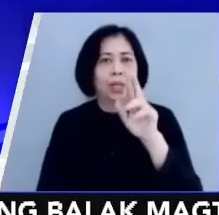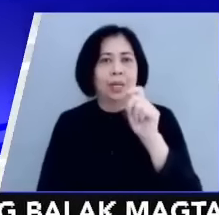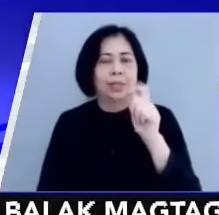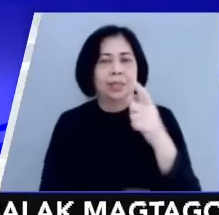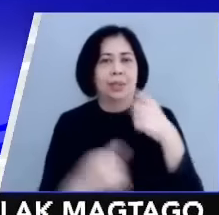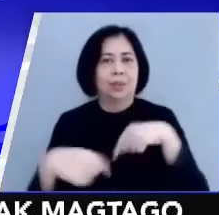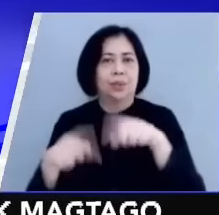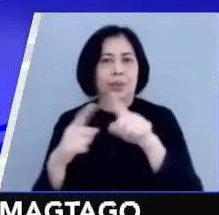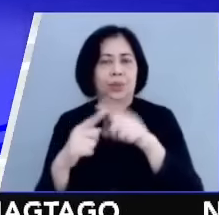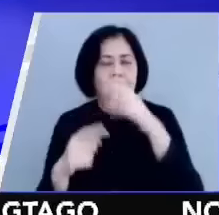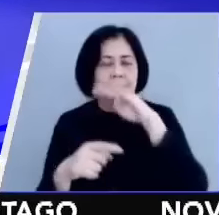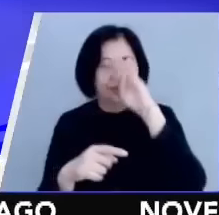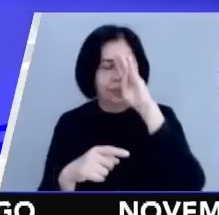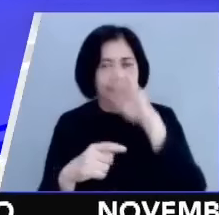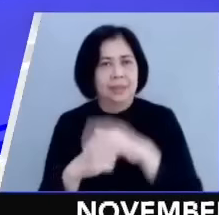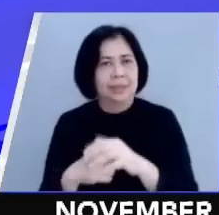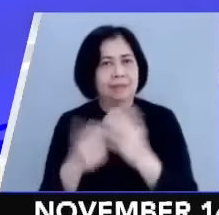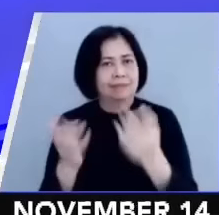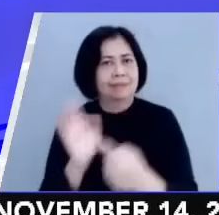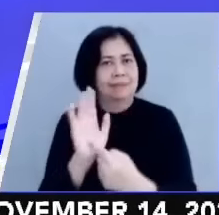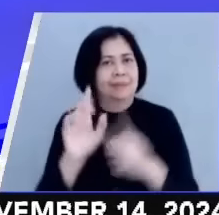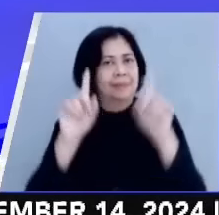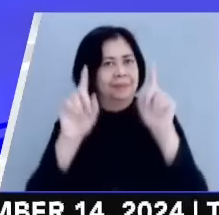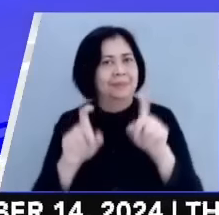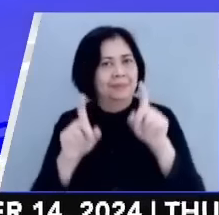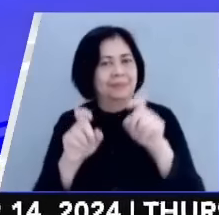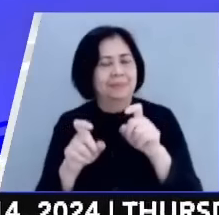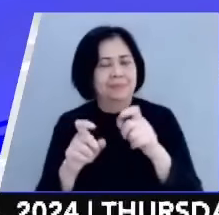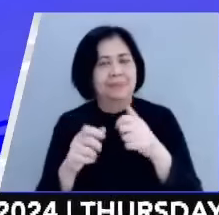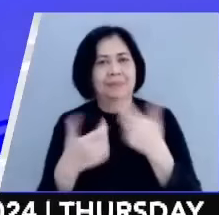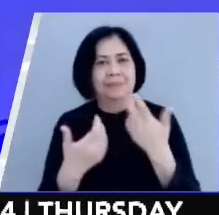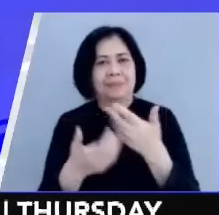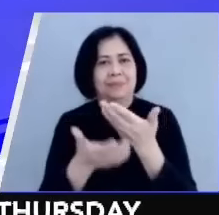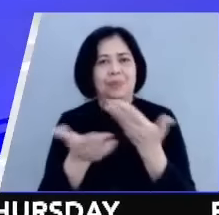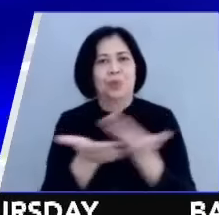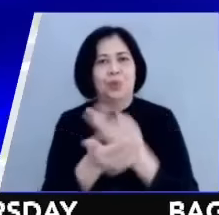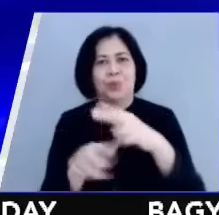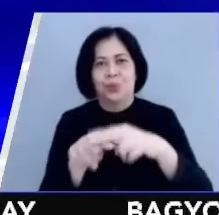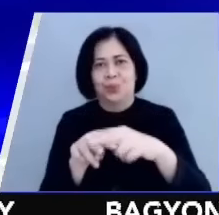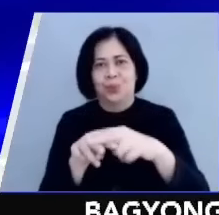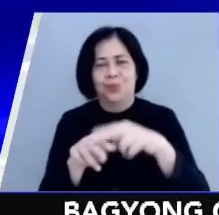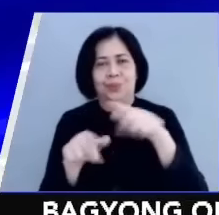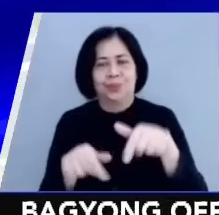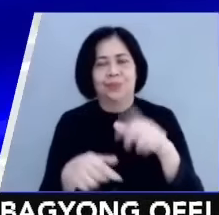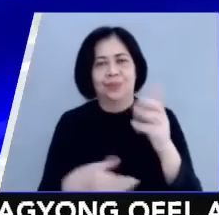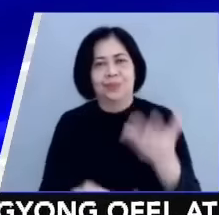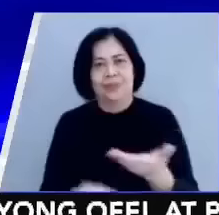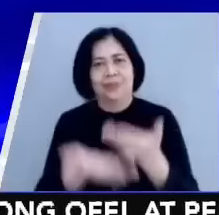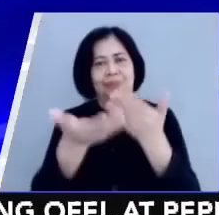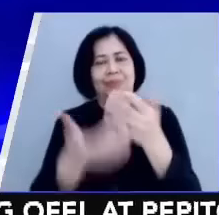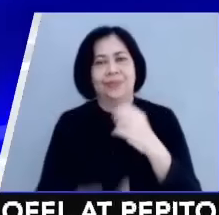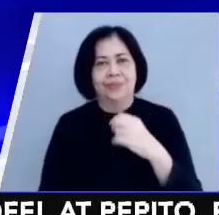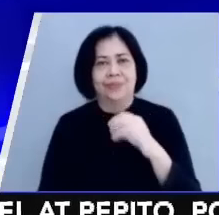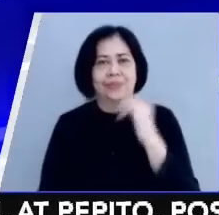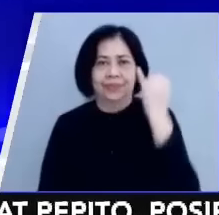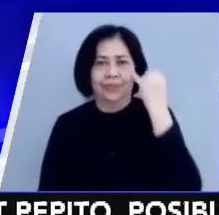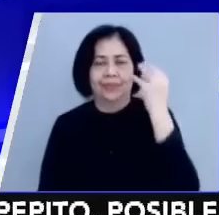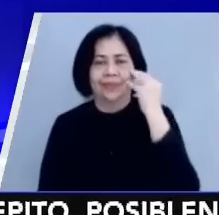Eksklusibong pasilip sa test run sa mga bagong riles at pasilidad sa unang balita ni Joseph Morong.